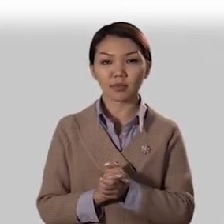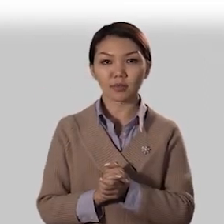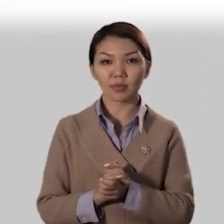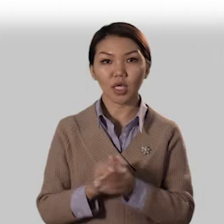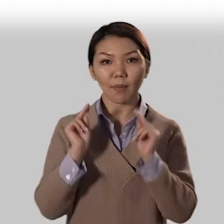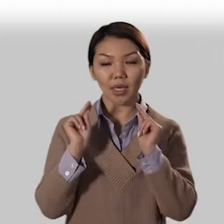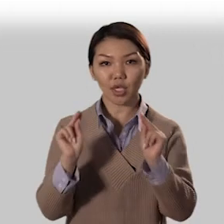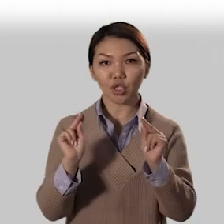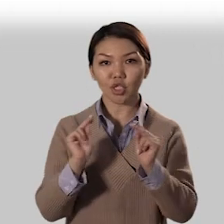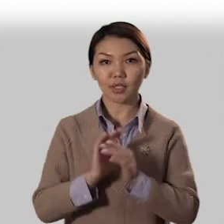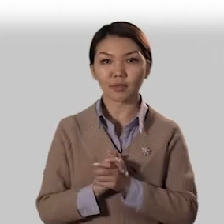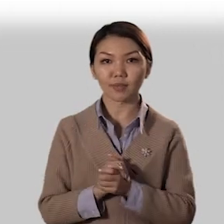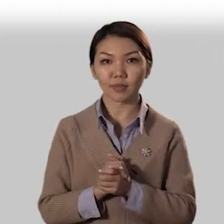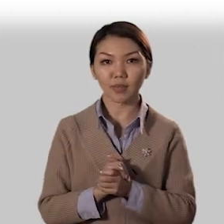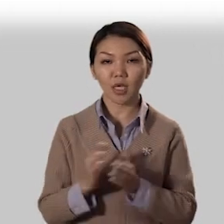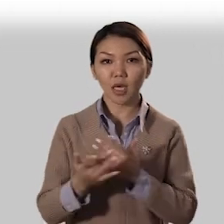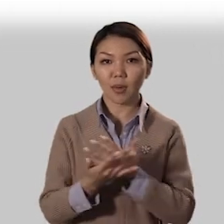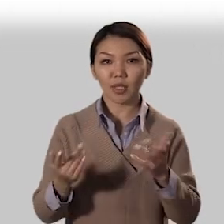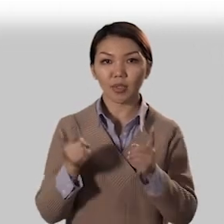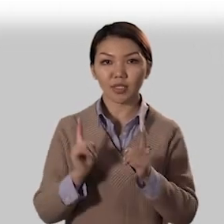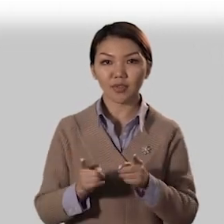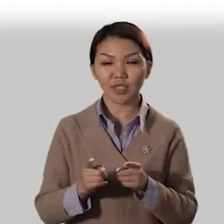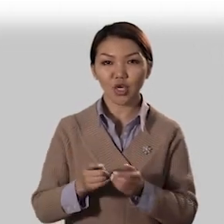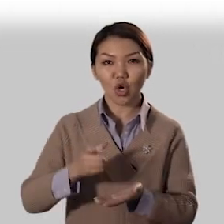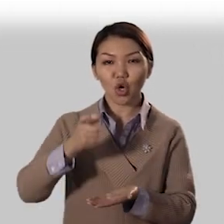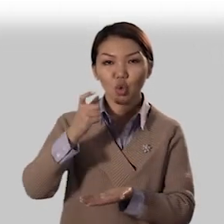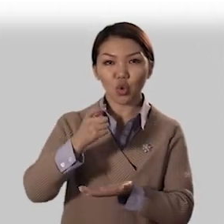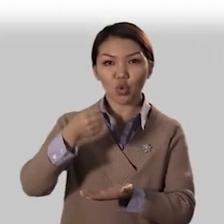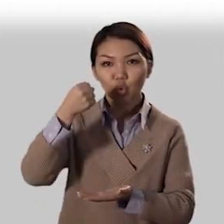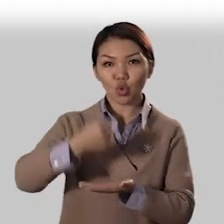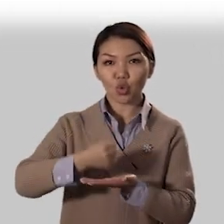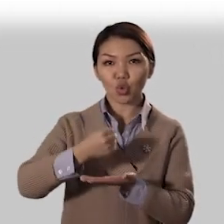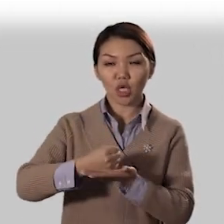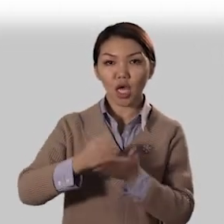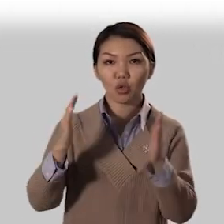предметы действительности кружка дом учебник